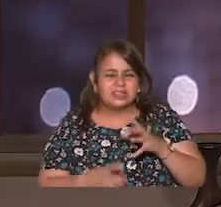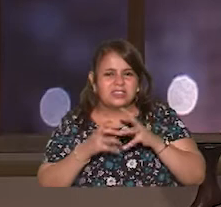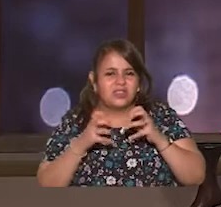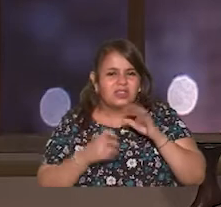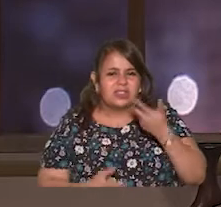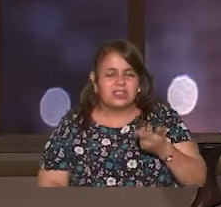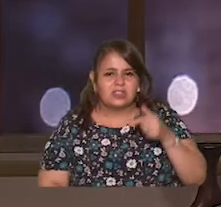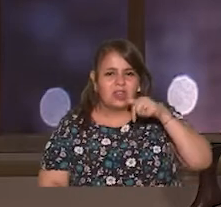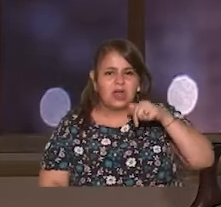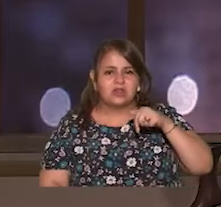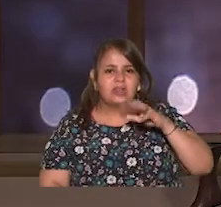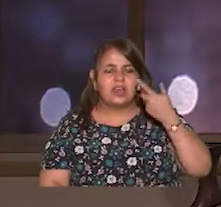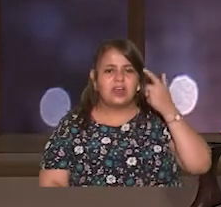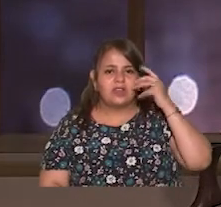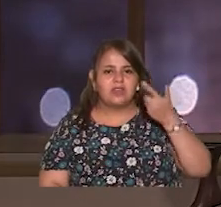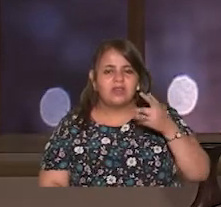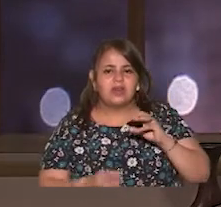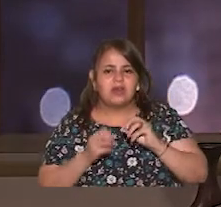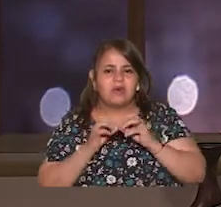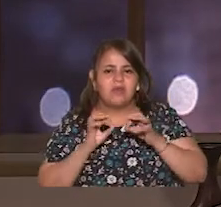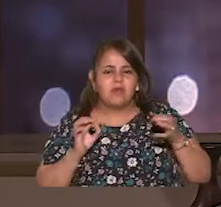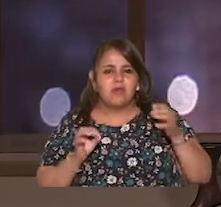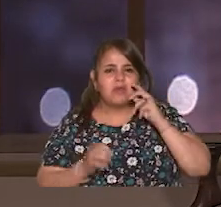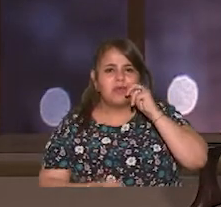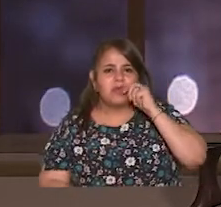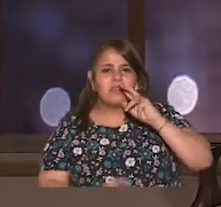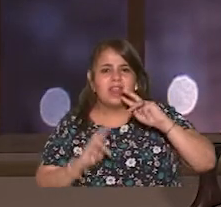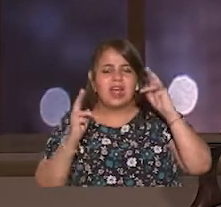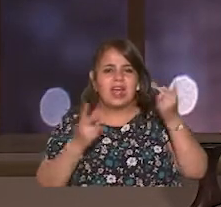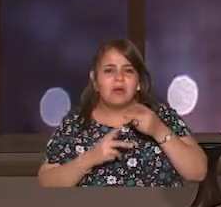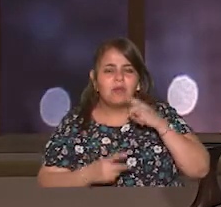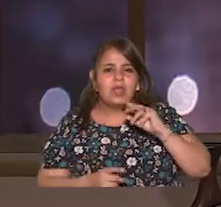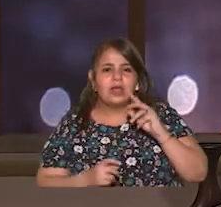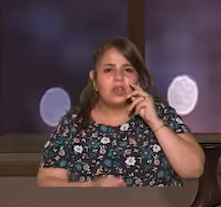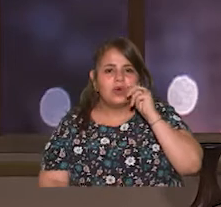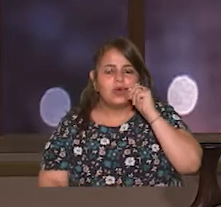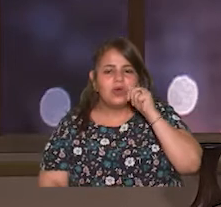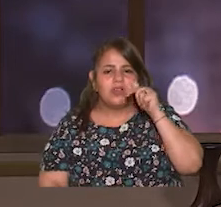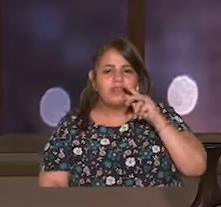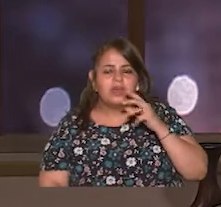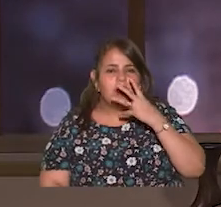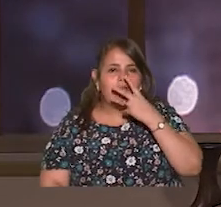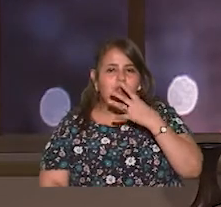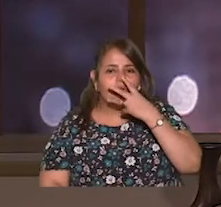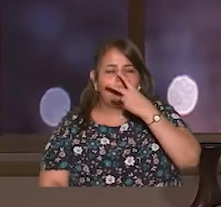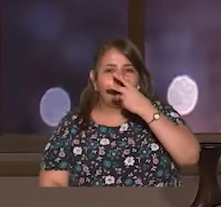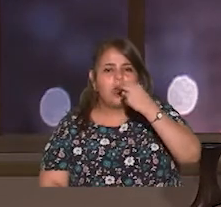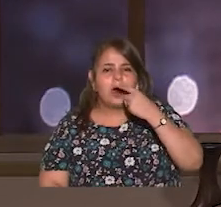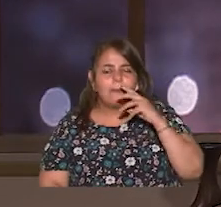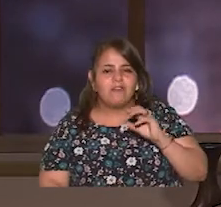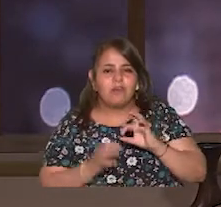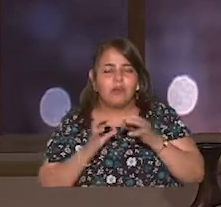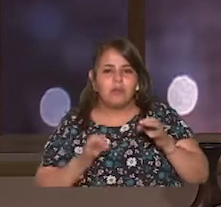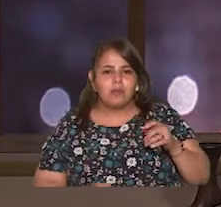هي مفهوم الرجولة، مش بس في العالم لا كمان المفهوم الروحي للرجولة. يا ترى إزاي نوصل